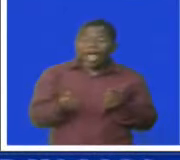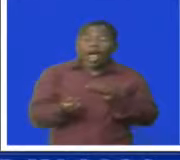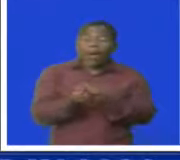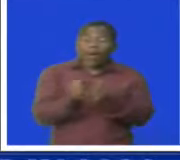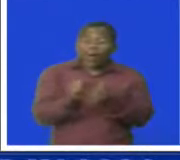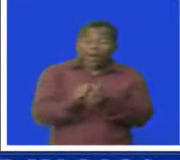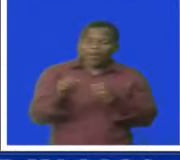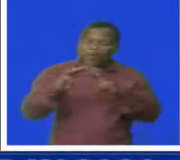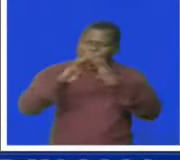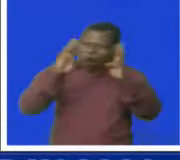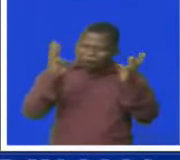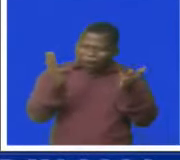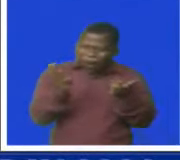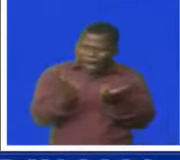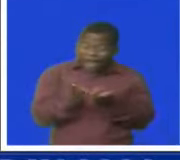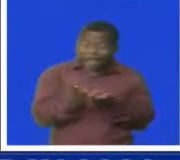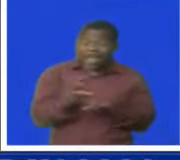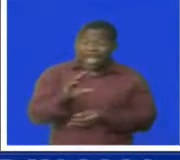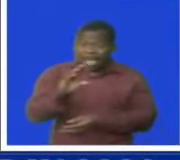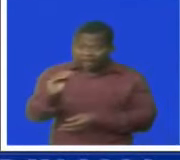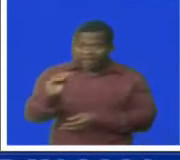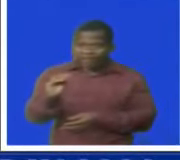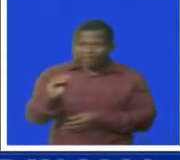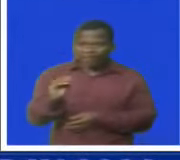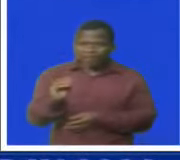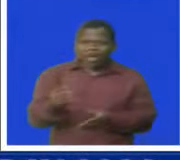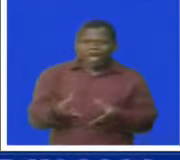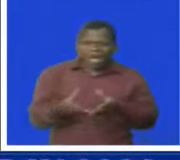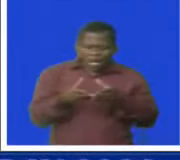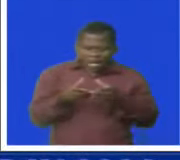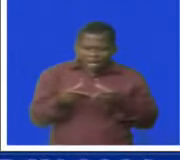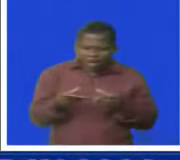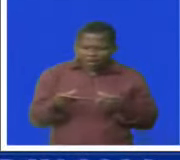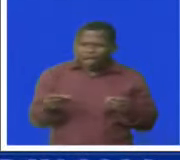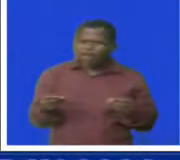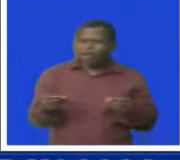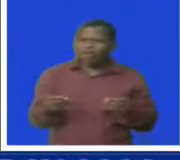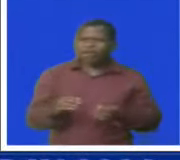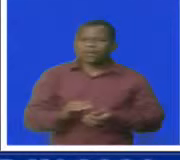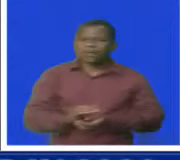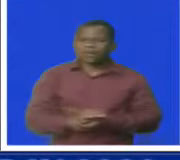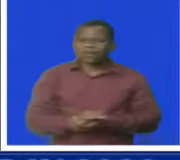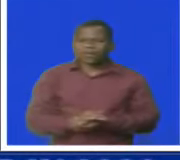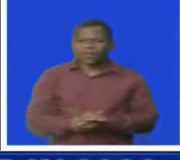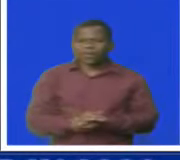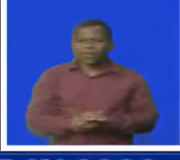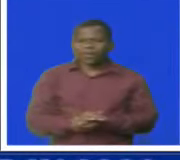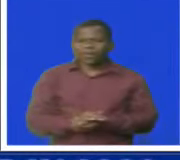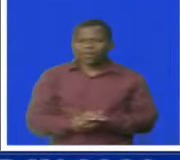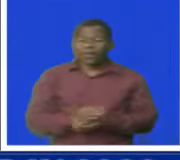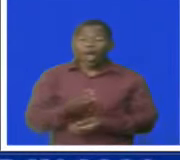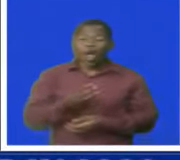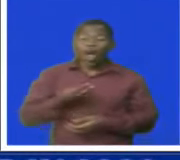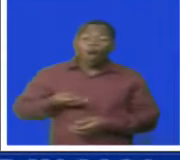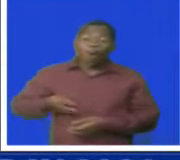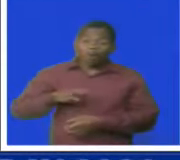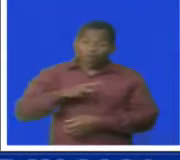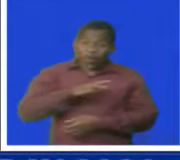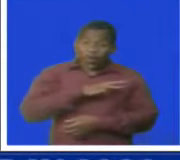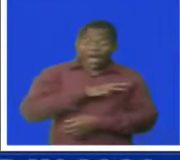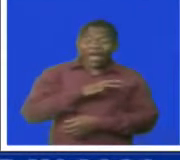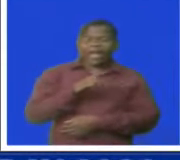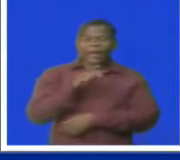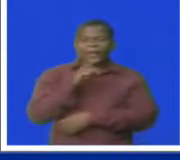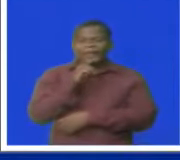umhlaba. Thine madodza sibukeka ngathi silahlekelwa ngabafana bethu nalabantu babethu. Sithi kasukume